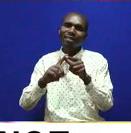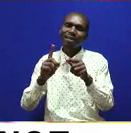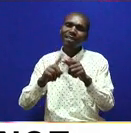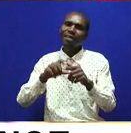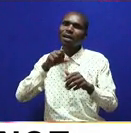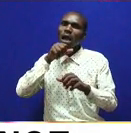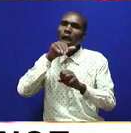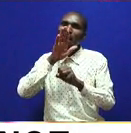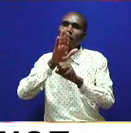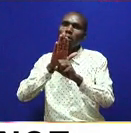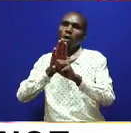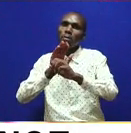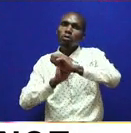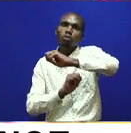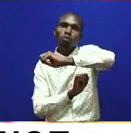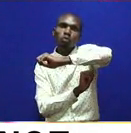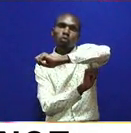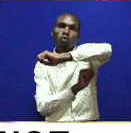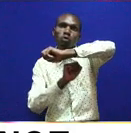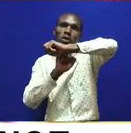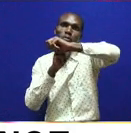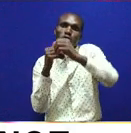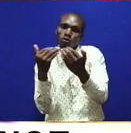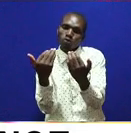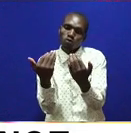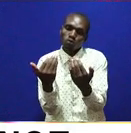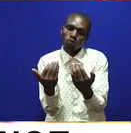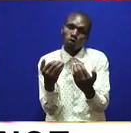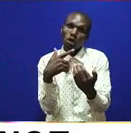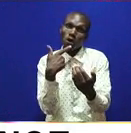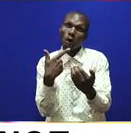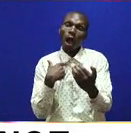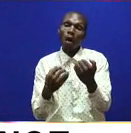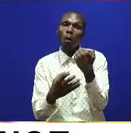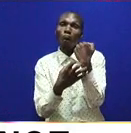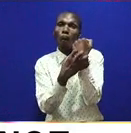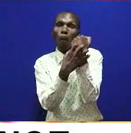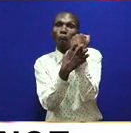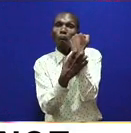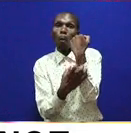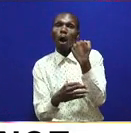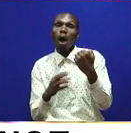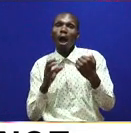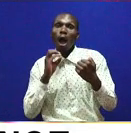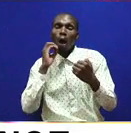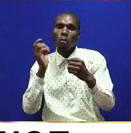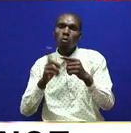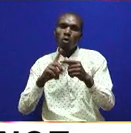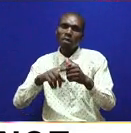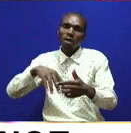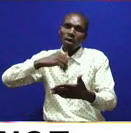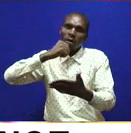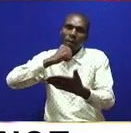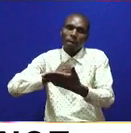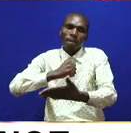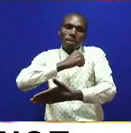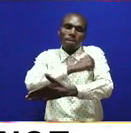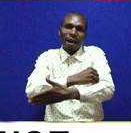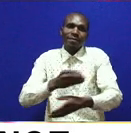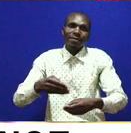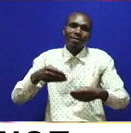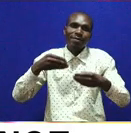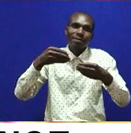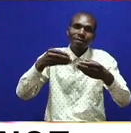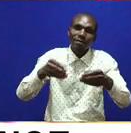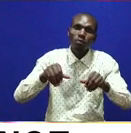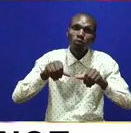ase chinga chitari kwenyara aso kubabwa tokera chi basari echo chirabe chi kubakonya so kwegenderia na masomabo Nyaribo niga yakwa